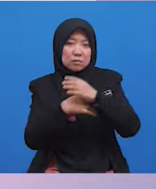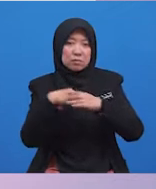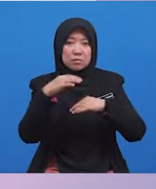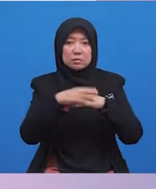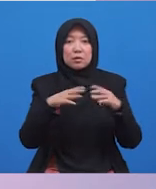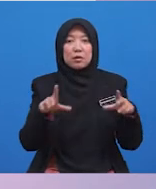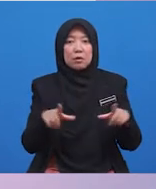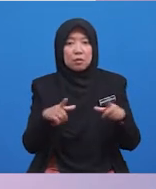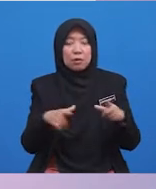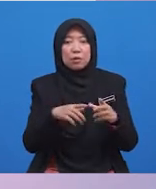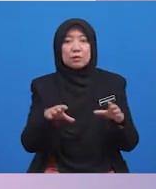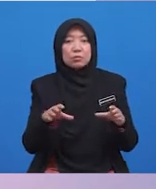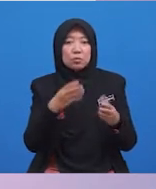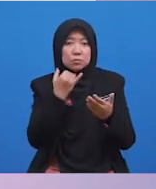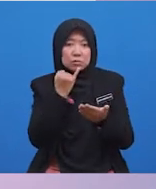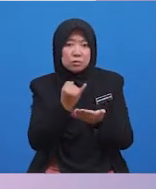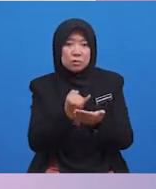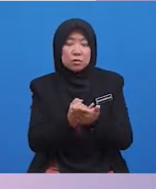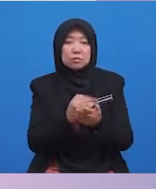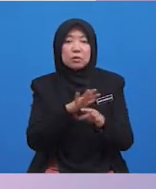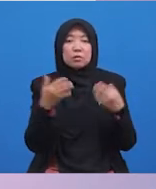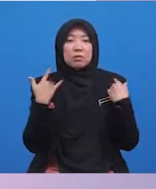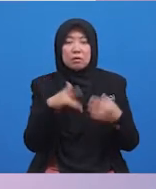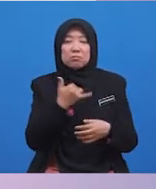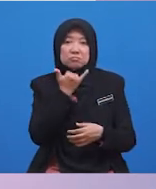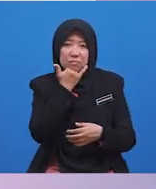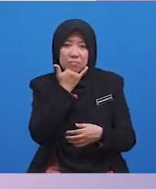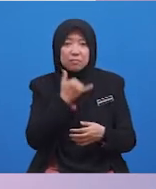selesa melakukan perbuatan jahat tanpa rasa bersalah.